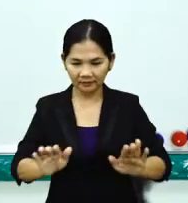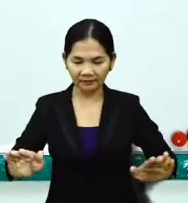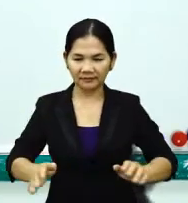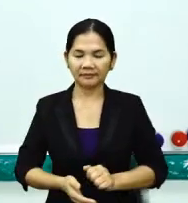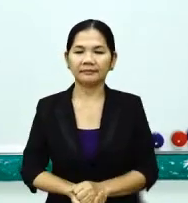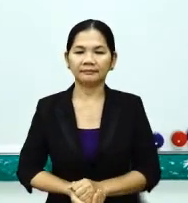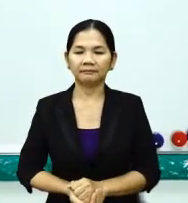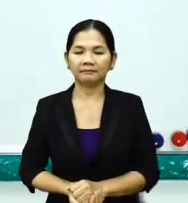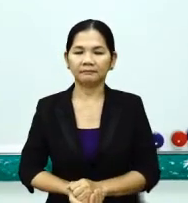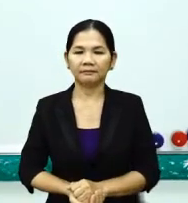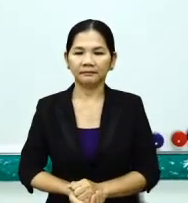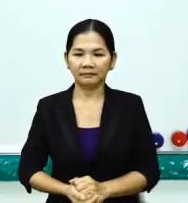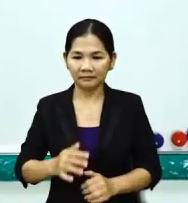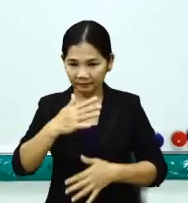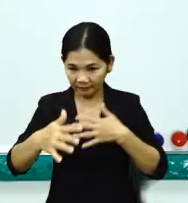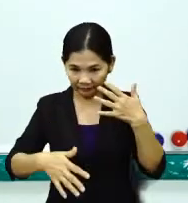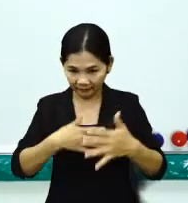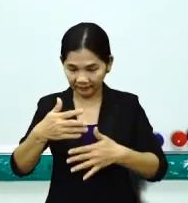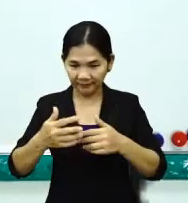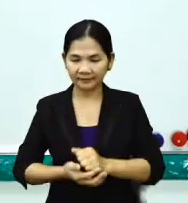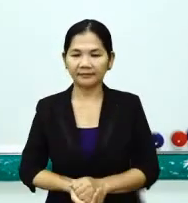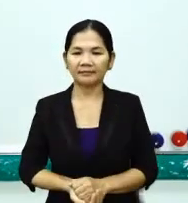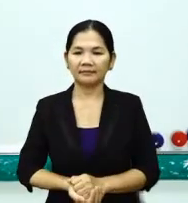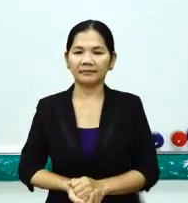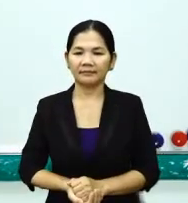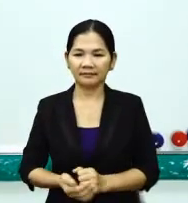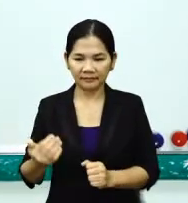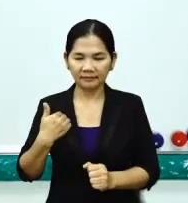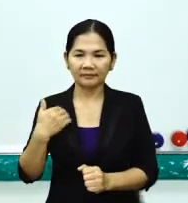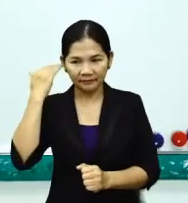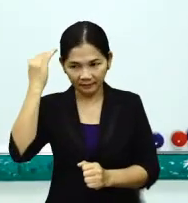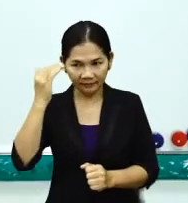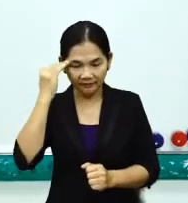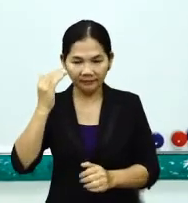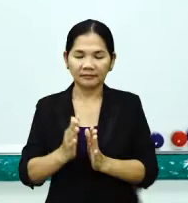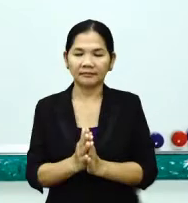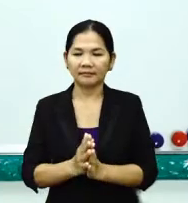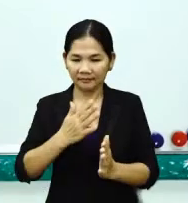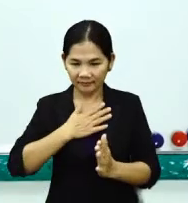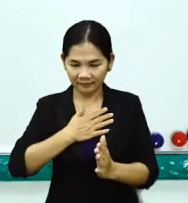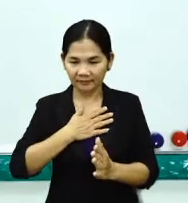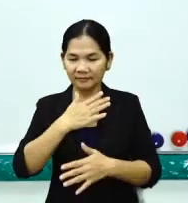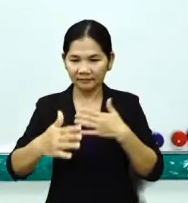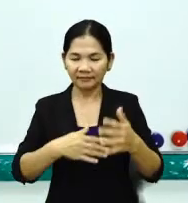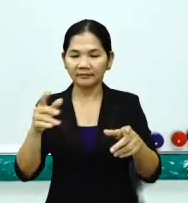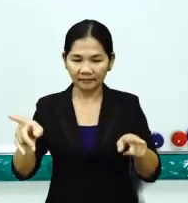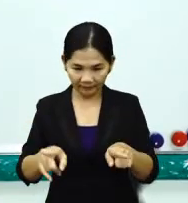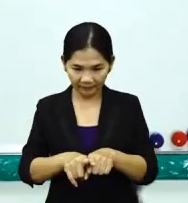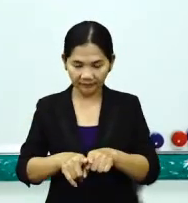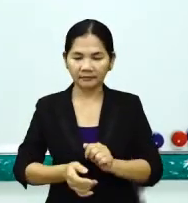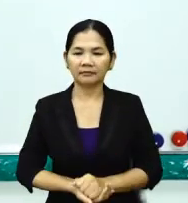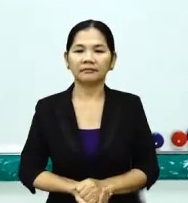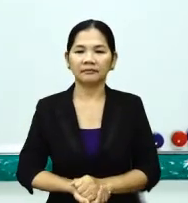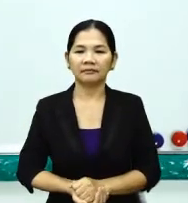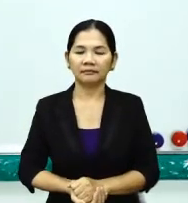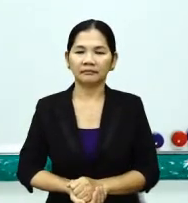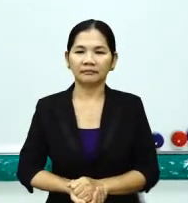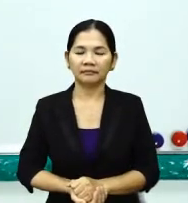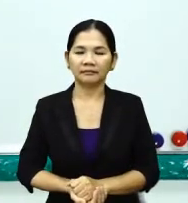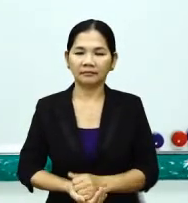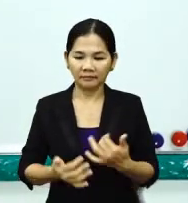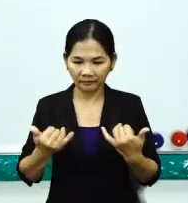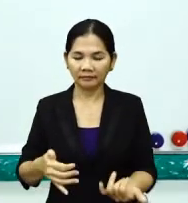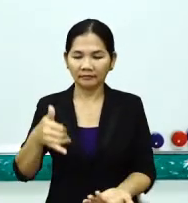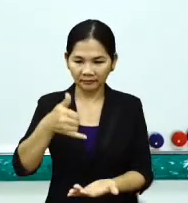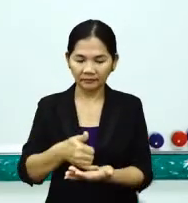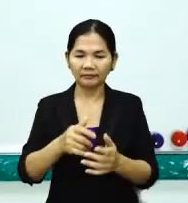ọc nì Chà sọc xa bài thế con Chà nè cử sẵn khâm thọ con Nên nè cử cứ sọc xa bài được khi nì nè con nè Chẳng ngày